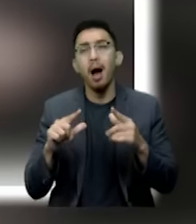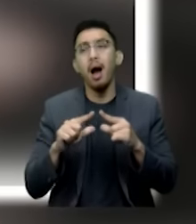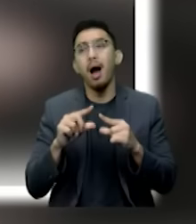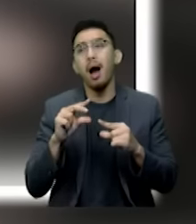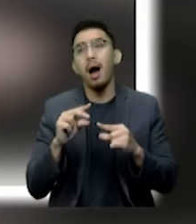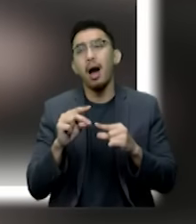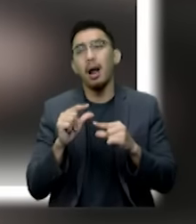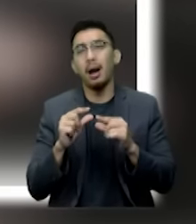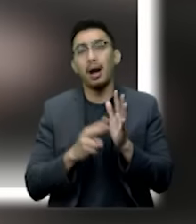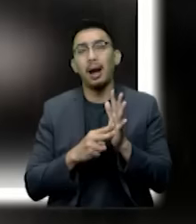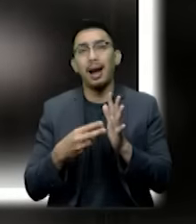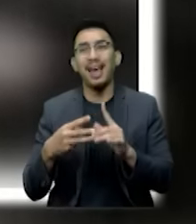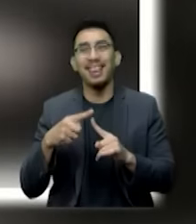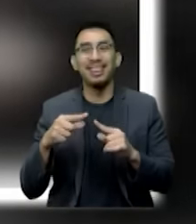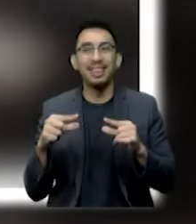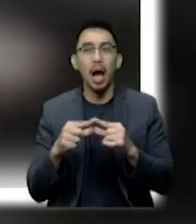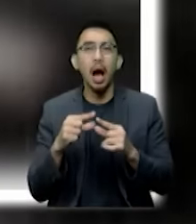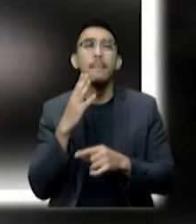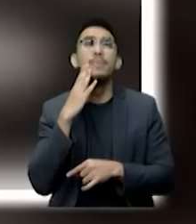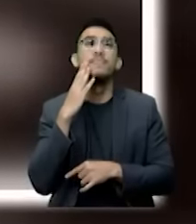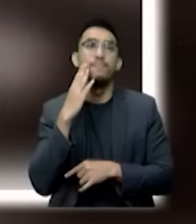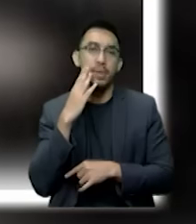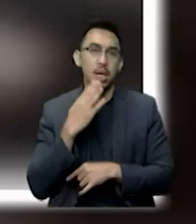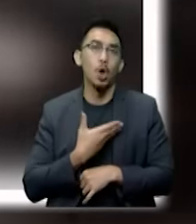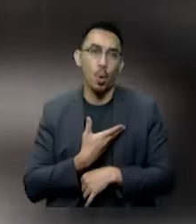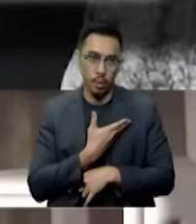lain merupakan bibi korban.